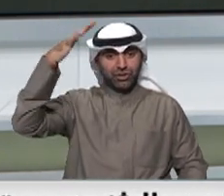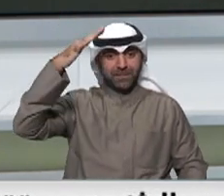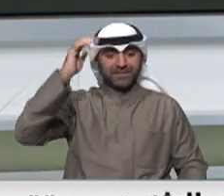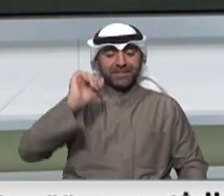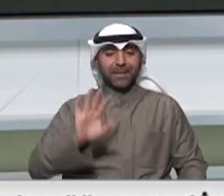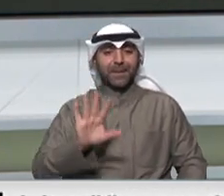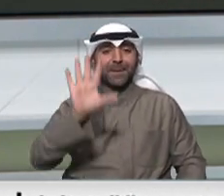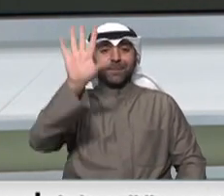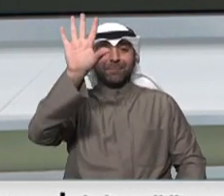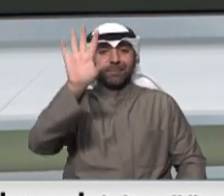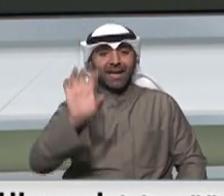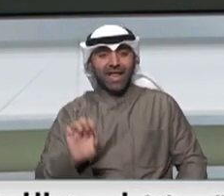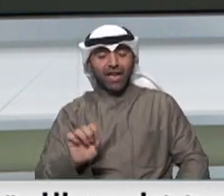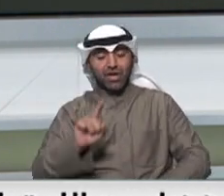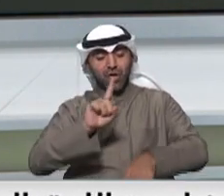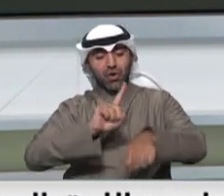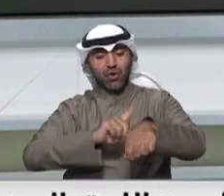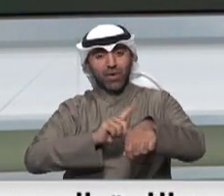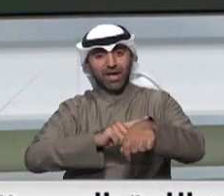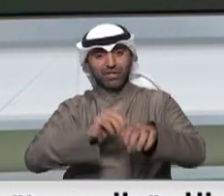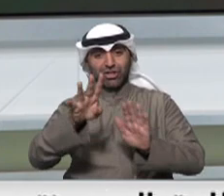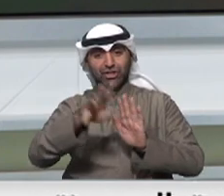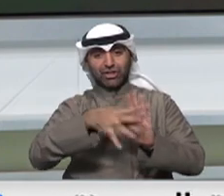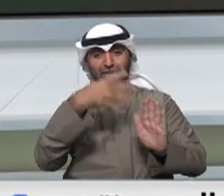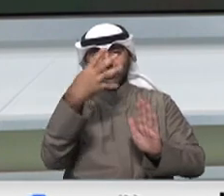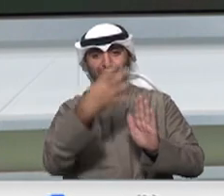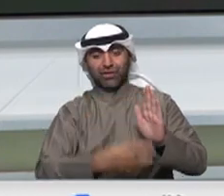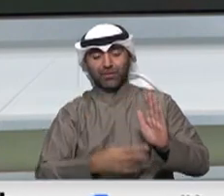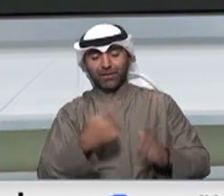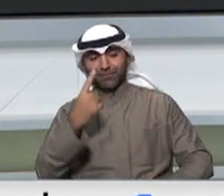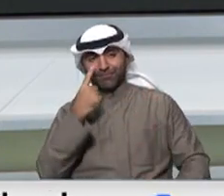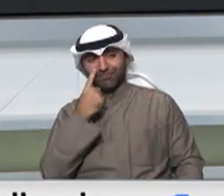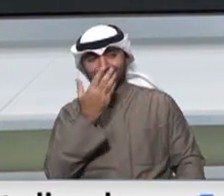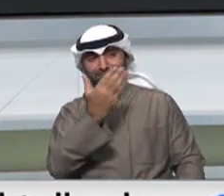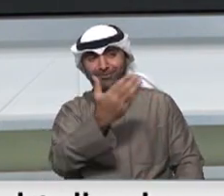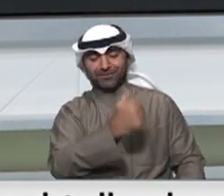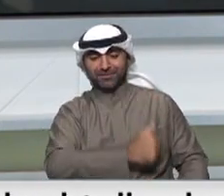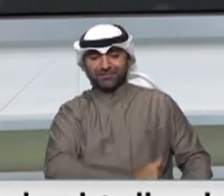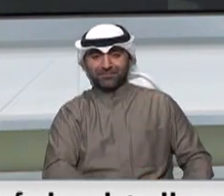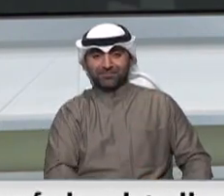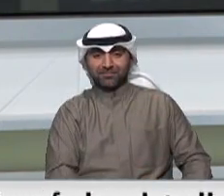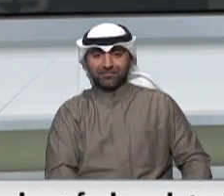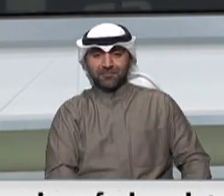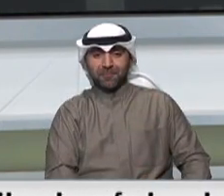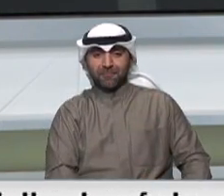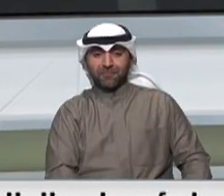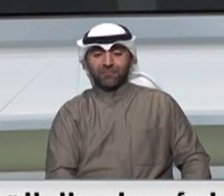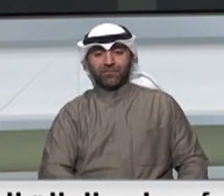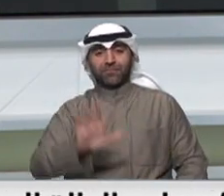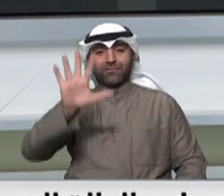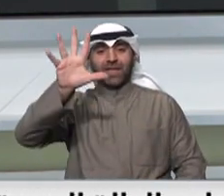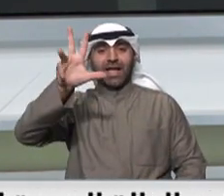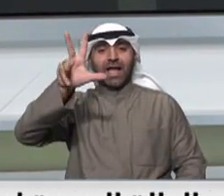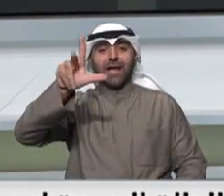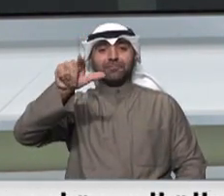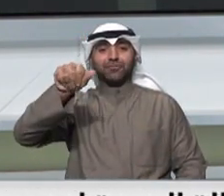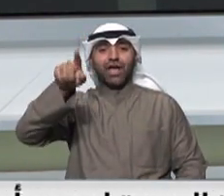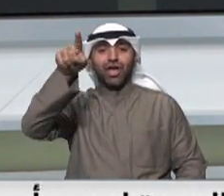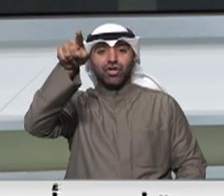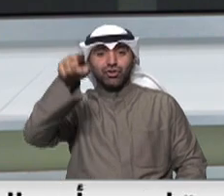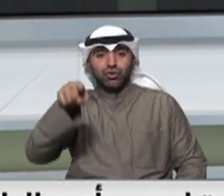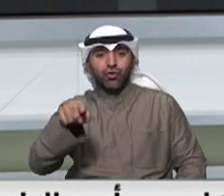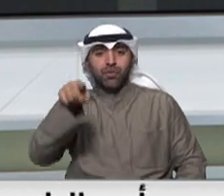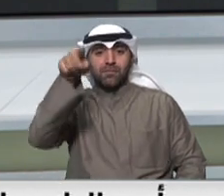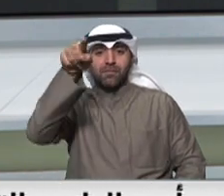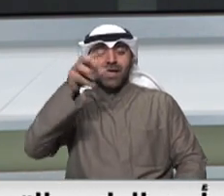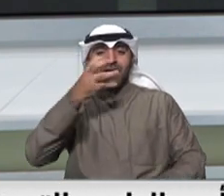6 و27 والمغرب الساعه 4 و49 دقيقه اما الطقس المتوقع باذن الله خلال الايام